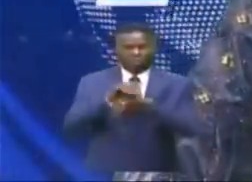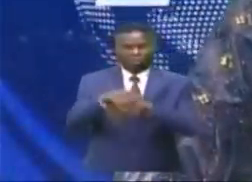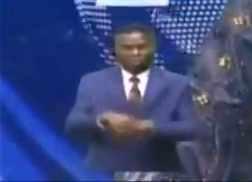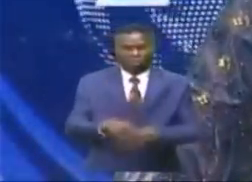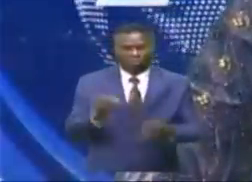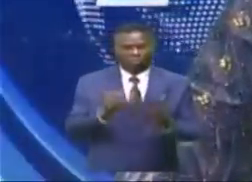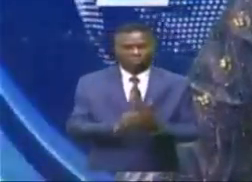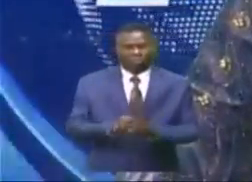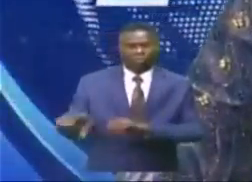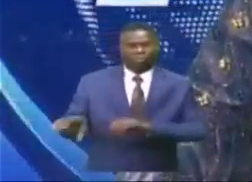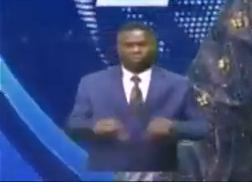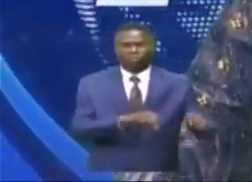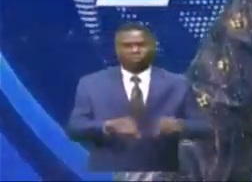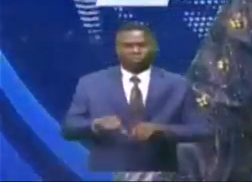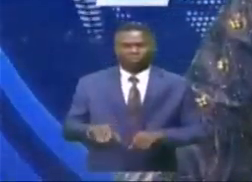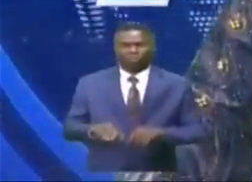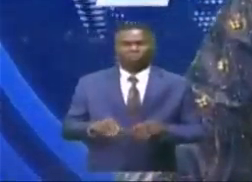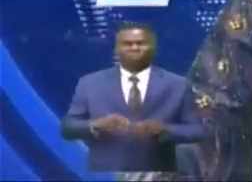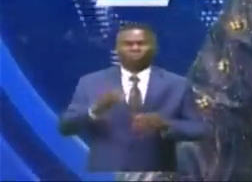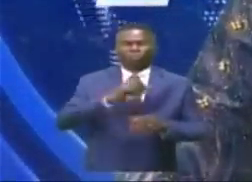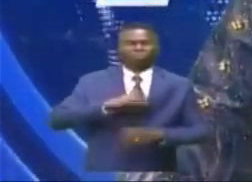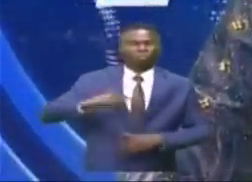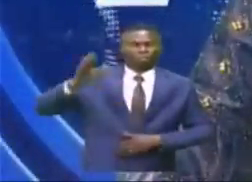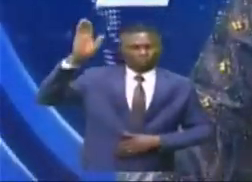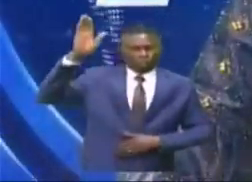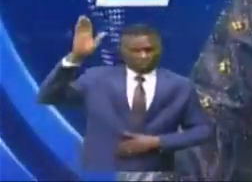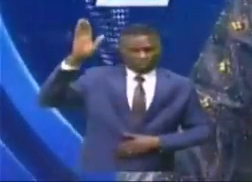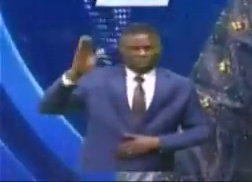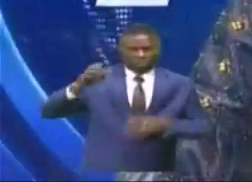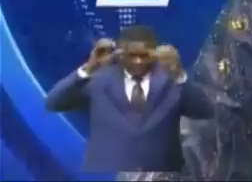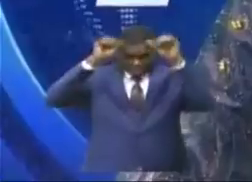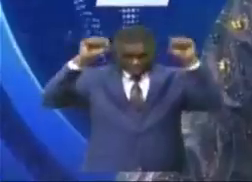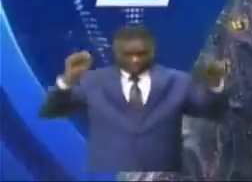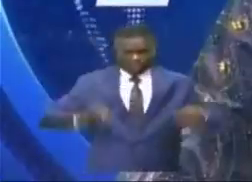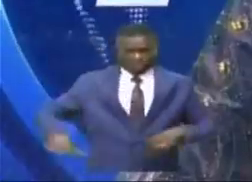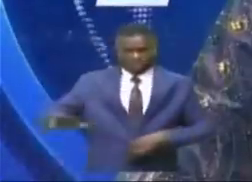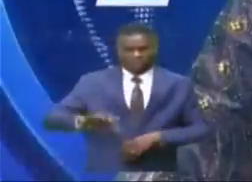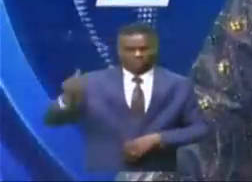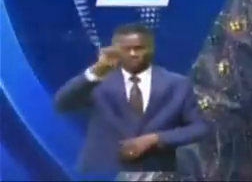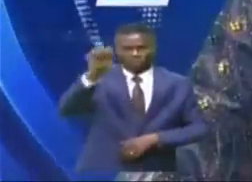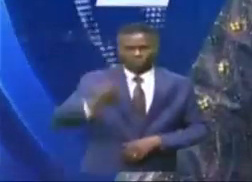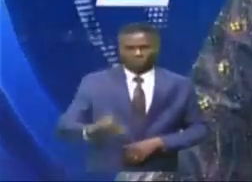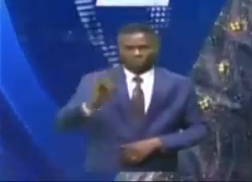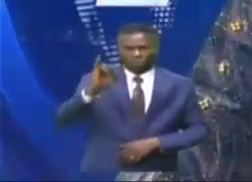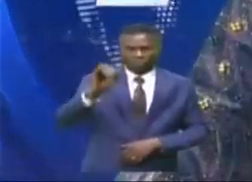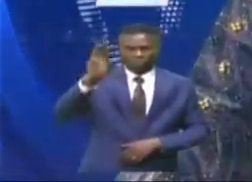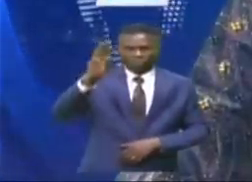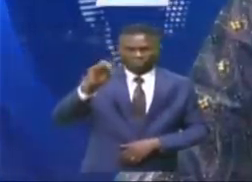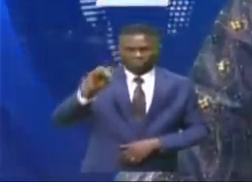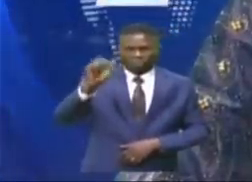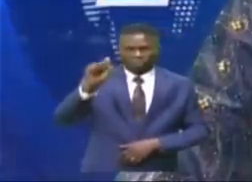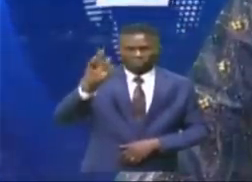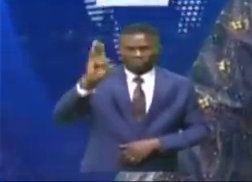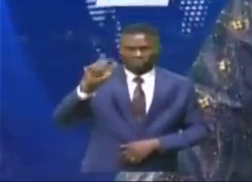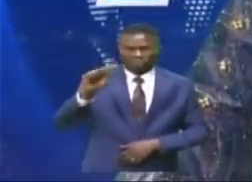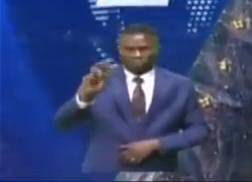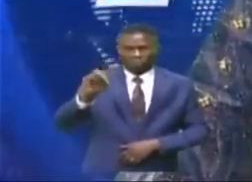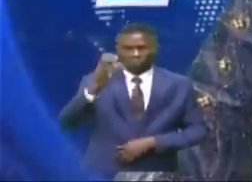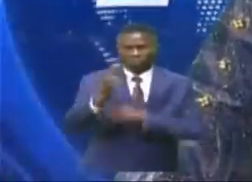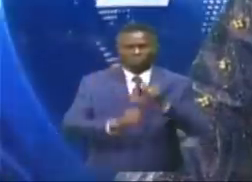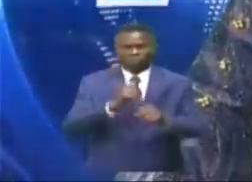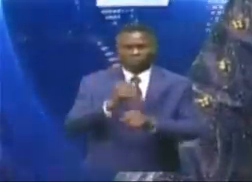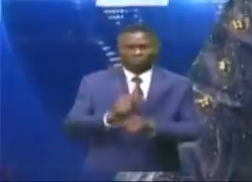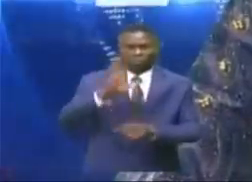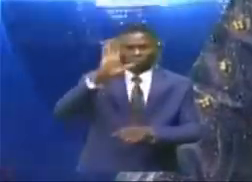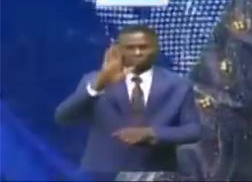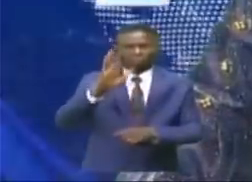à la cérémonie de prestation de serment du président zimbabwéen pour un second mandat de 5 ans. Le temps fort dans ce reportage